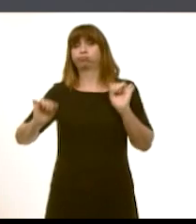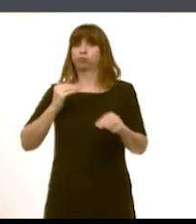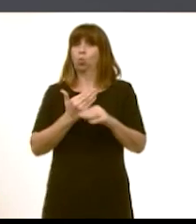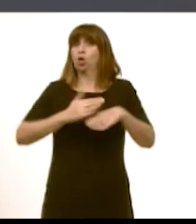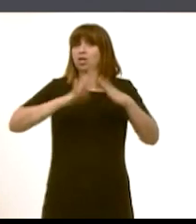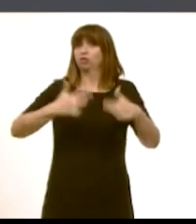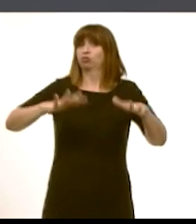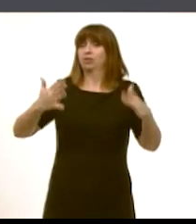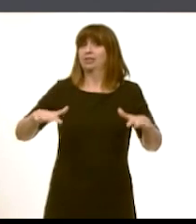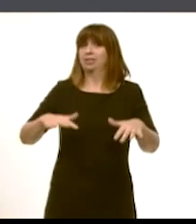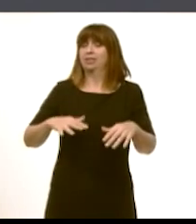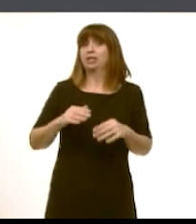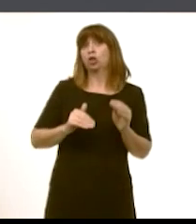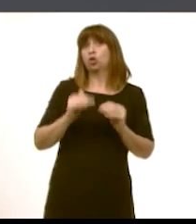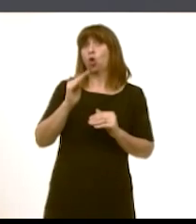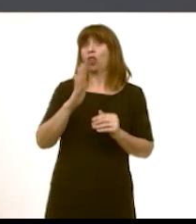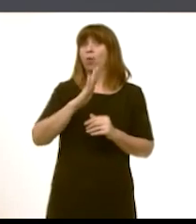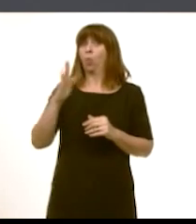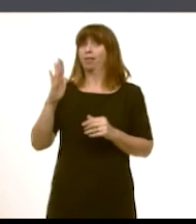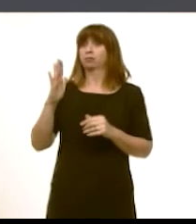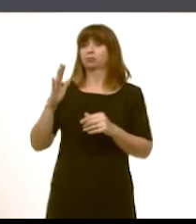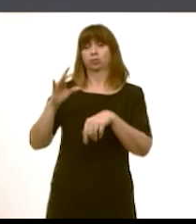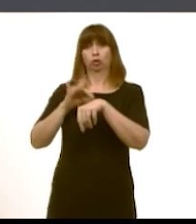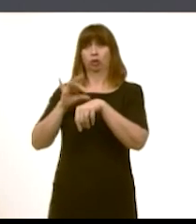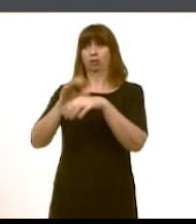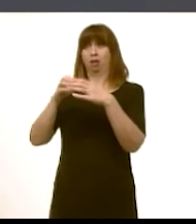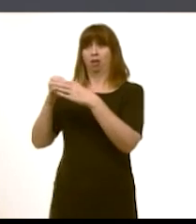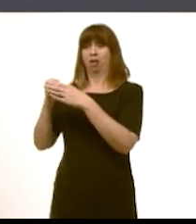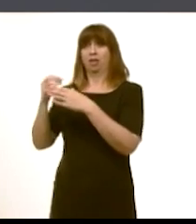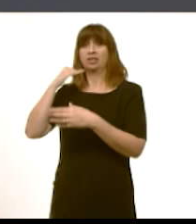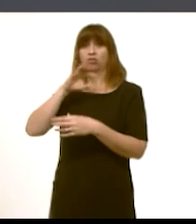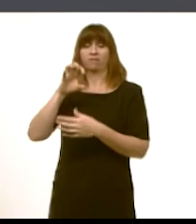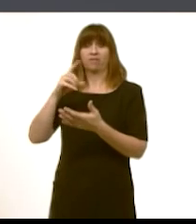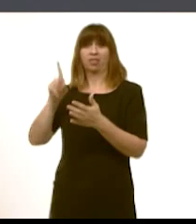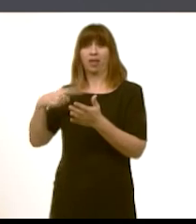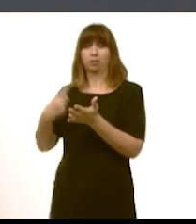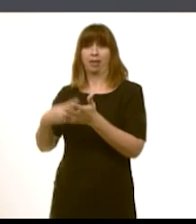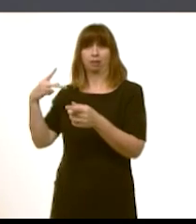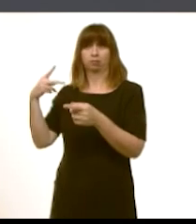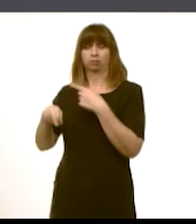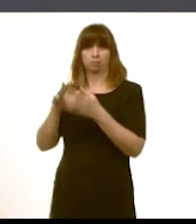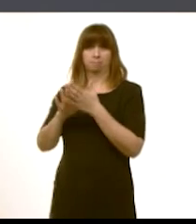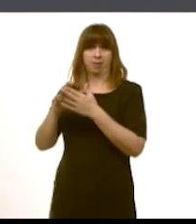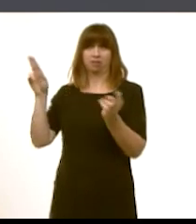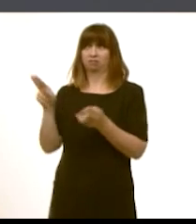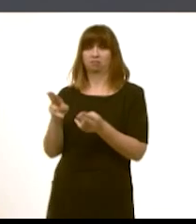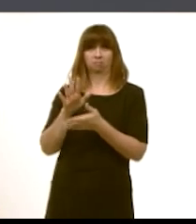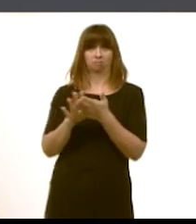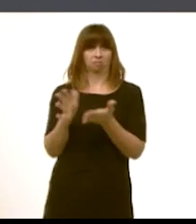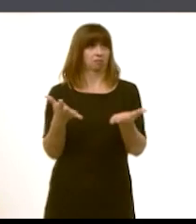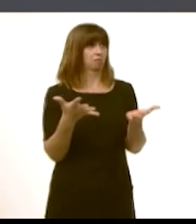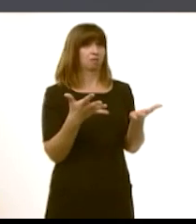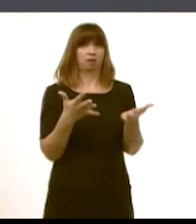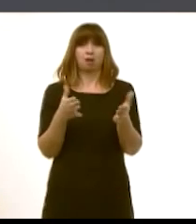enghraifft, fe fydd y golled yn 650 o filoedd o bunnau dros gyfnod, ac mae hyn yn effeithio ar feddygfeydd bach a rhai ar ddwy